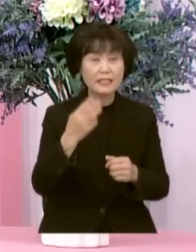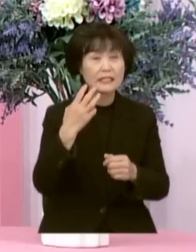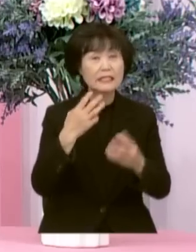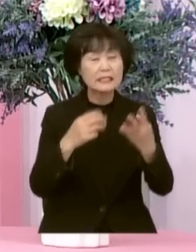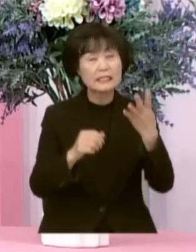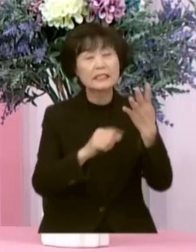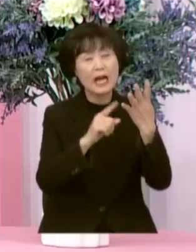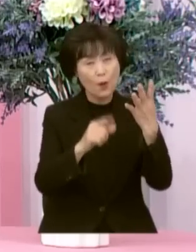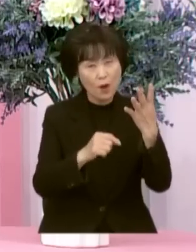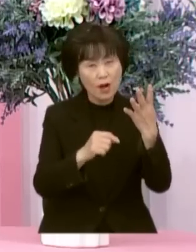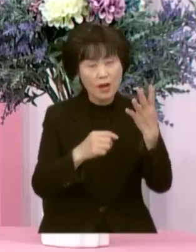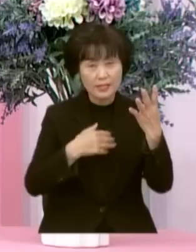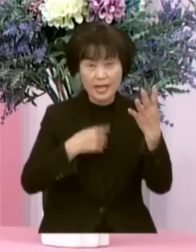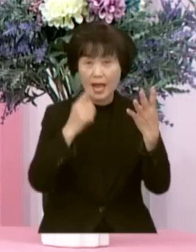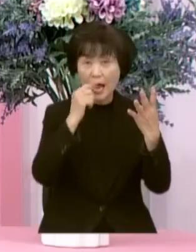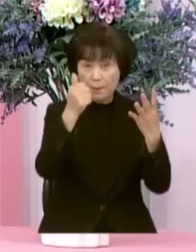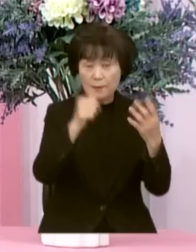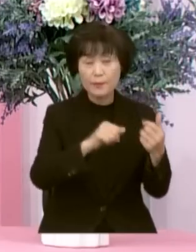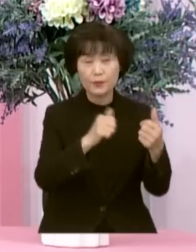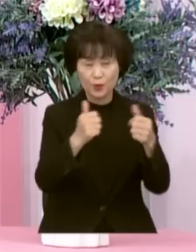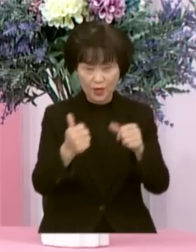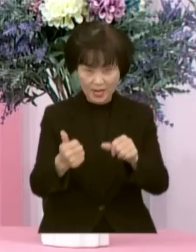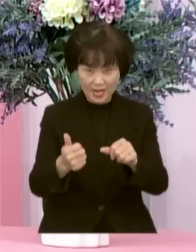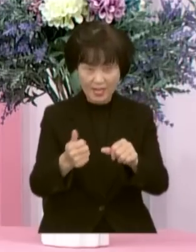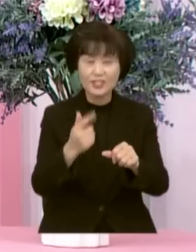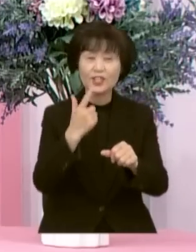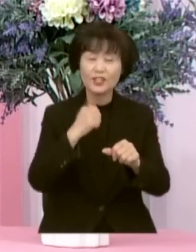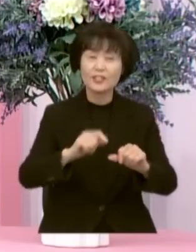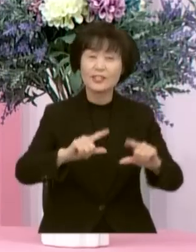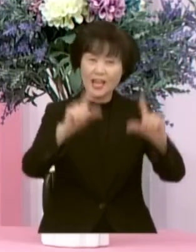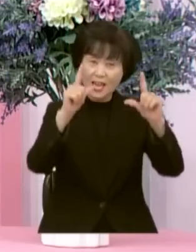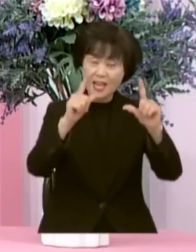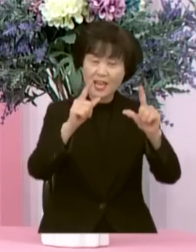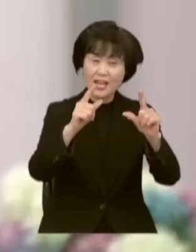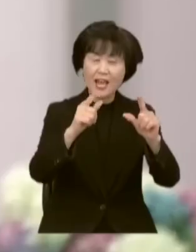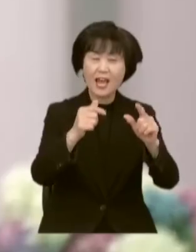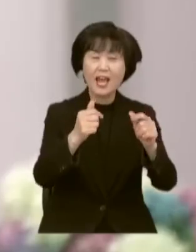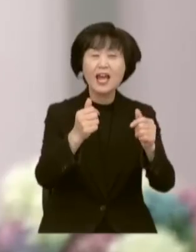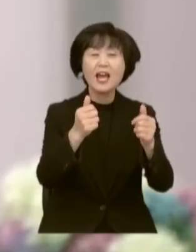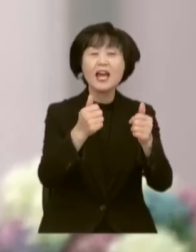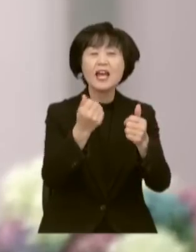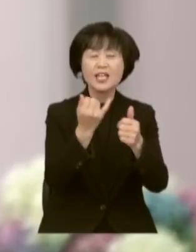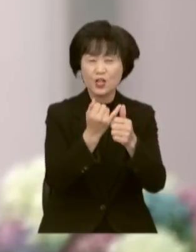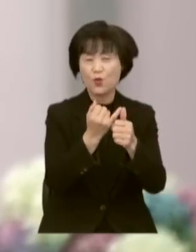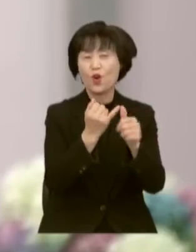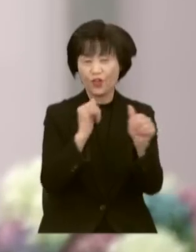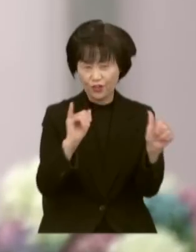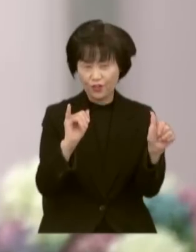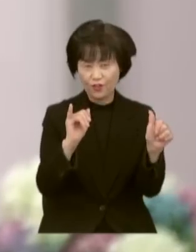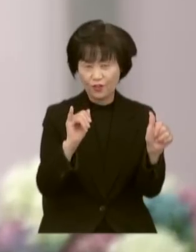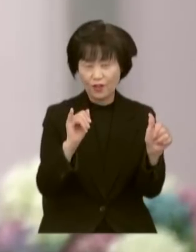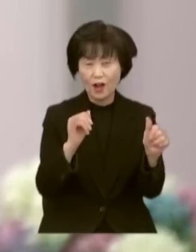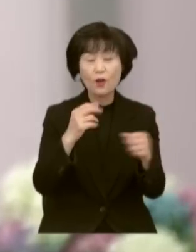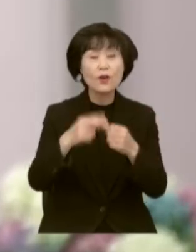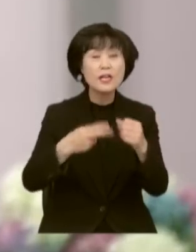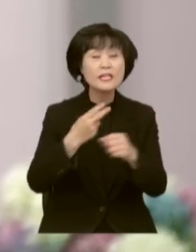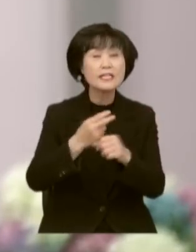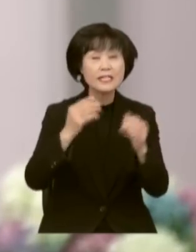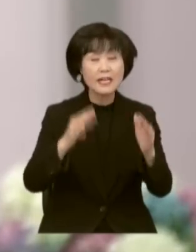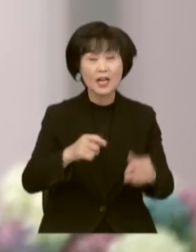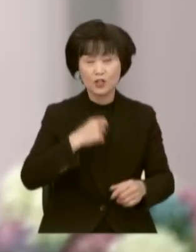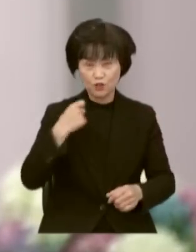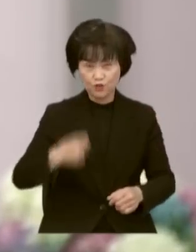우리 아빠 돌아가신 그 해에 이제 이혼을 하고 예. 2년을